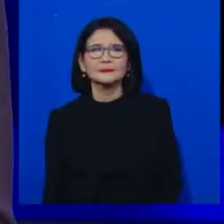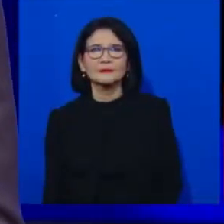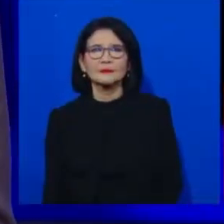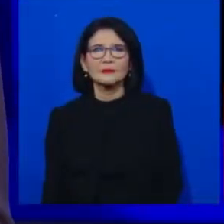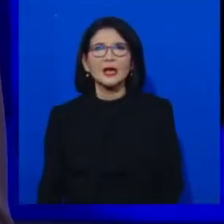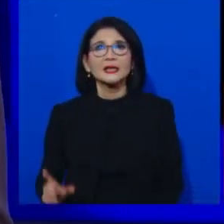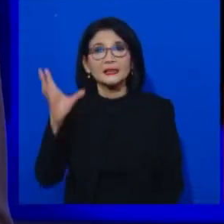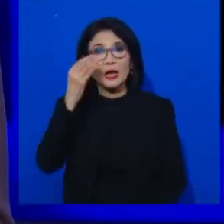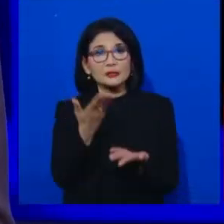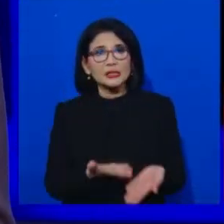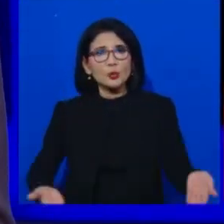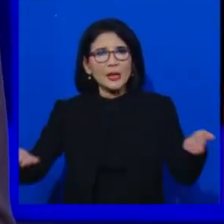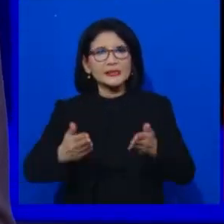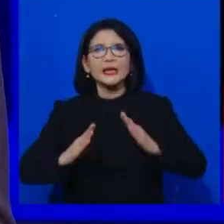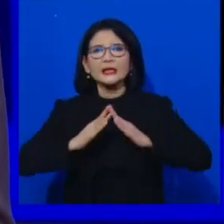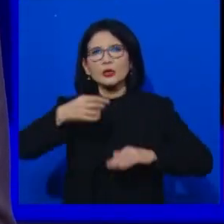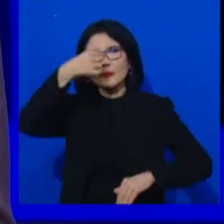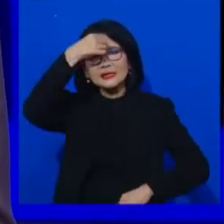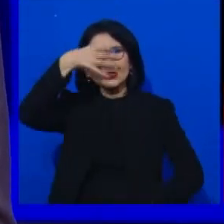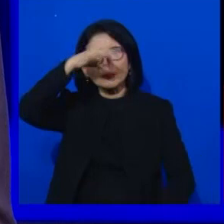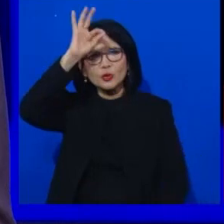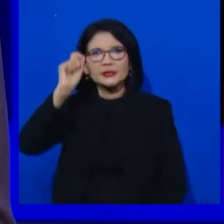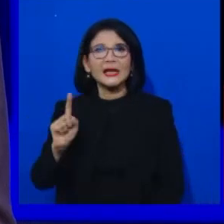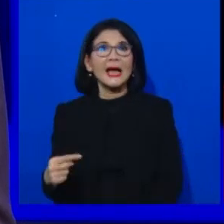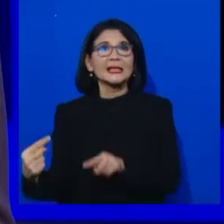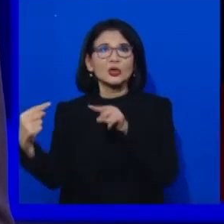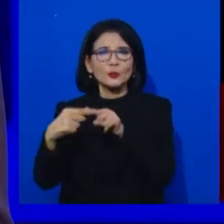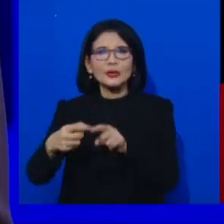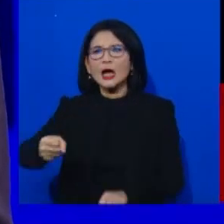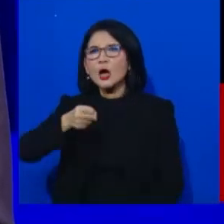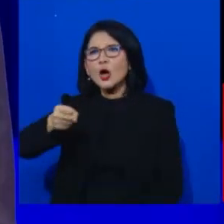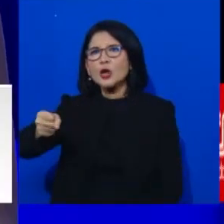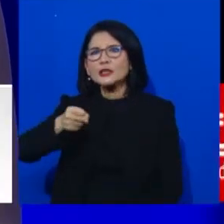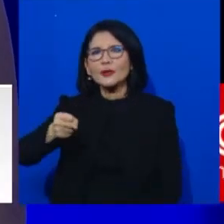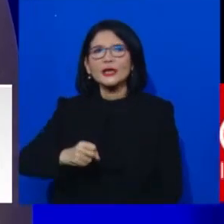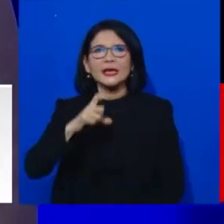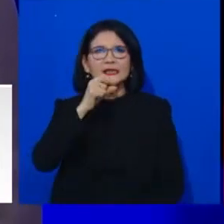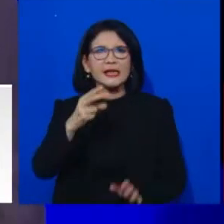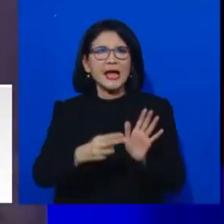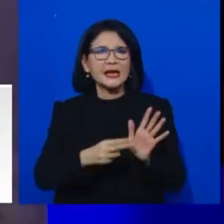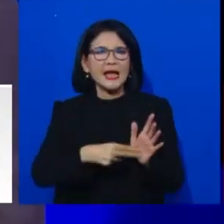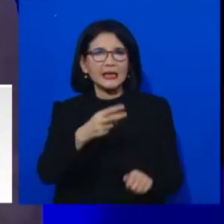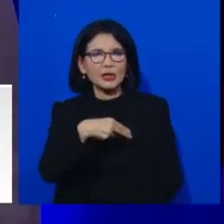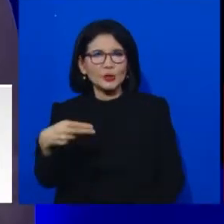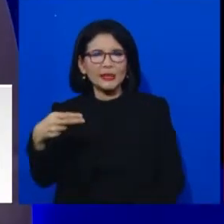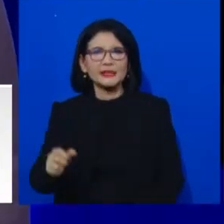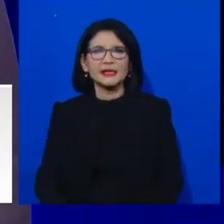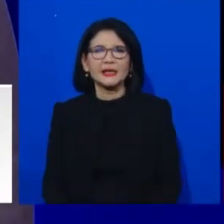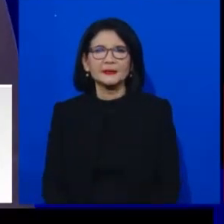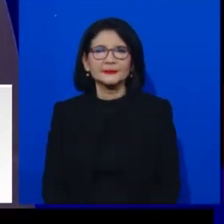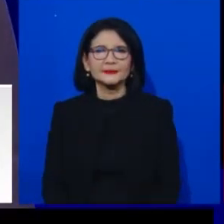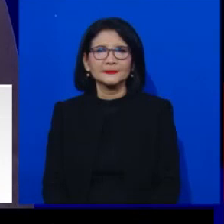Untuk mengetahui kondisi terkini di Rumah Sakit Polri, kita sudah terhubung dengan koresponden CNN Indonesia, Nova Naya